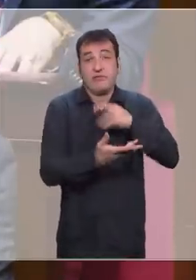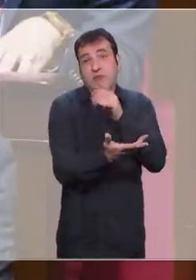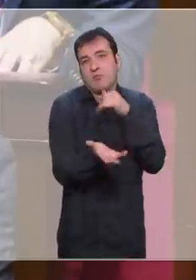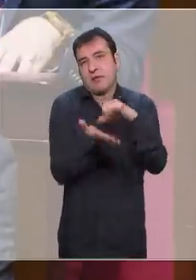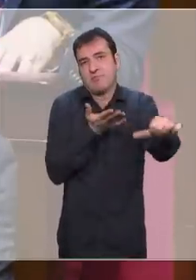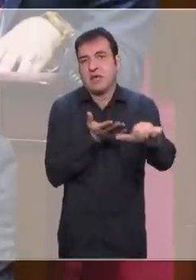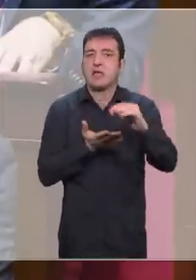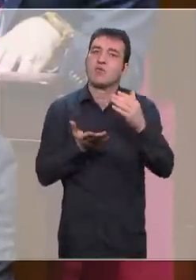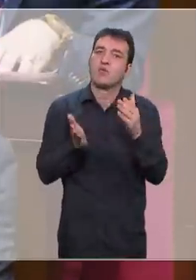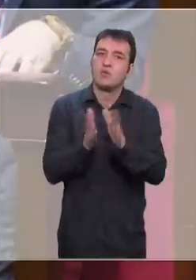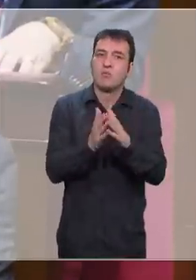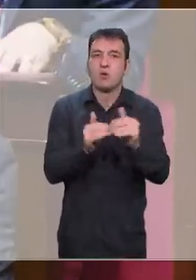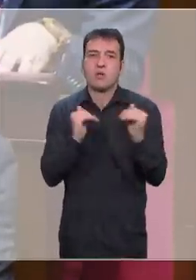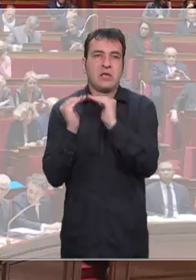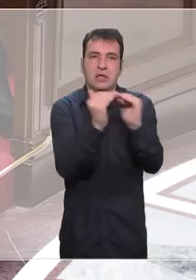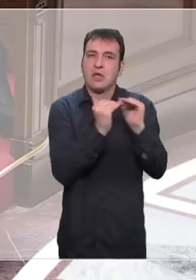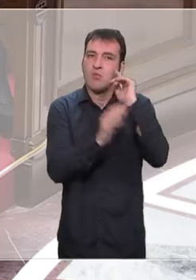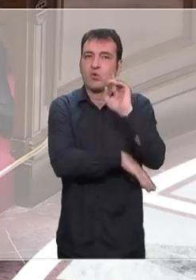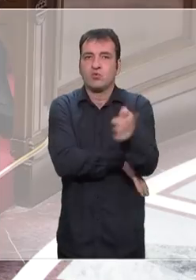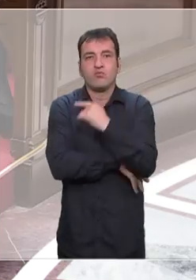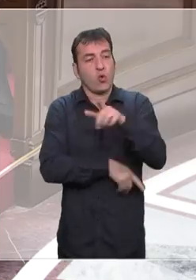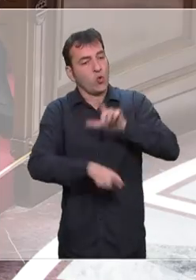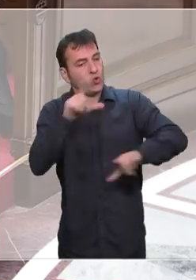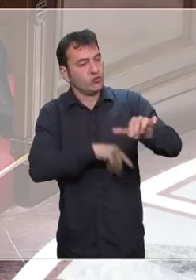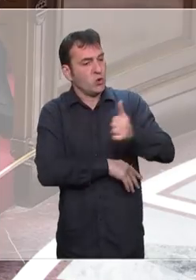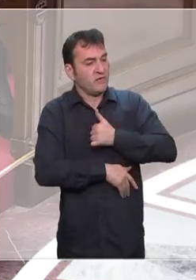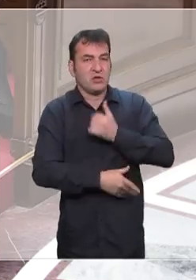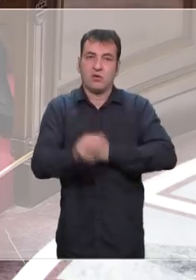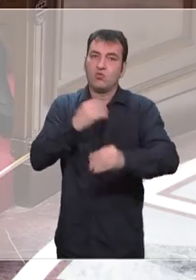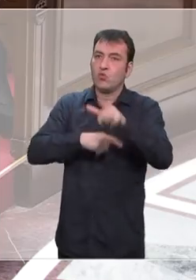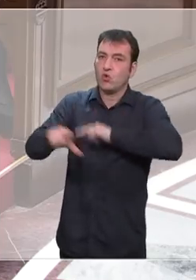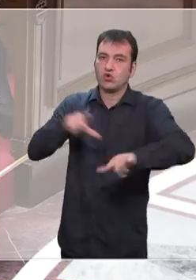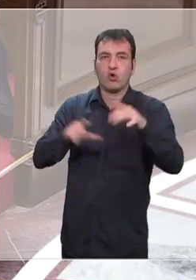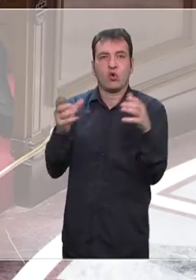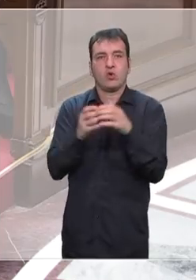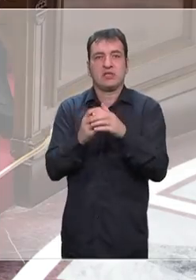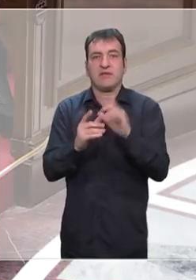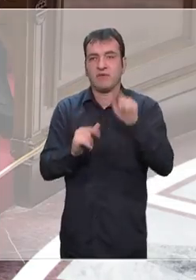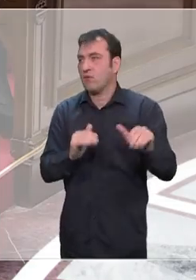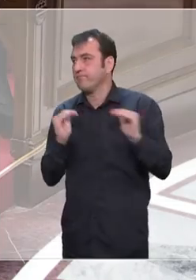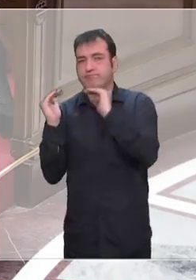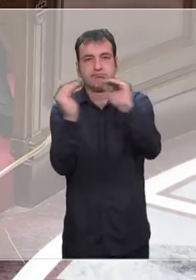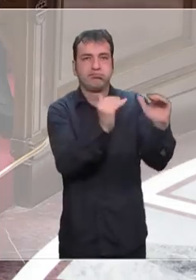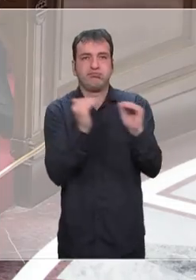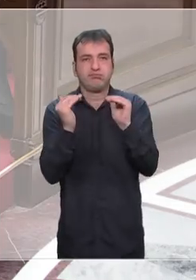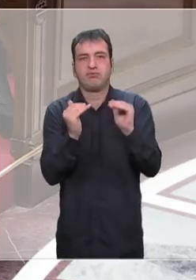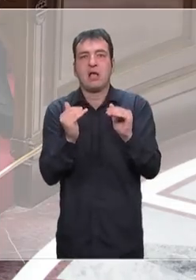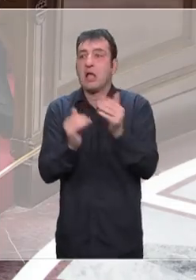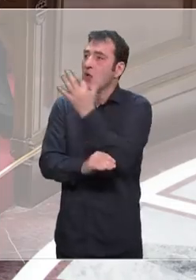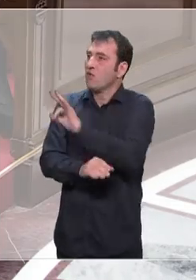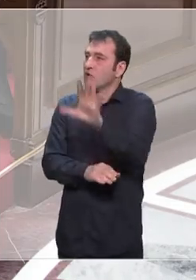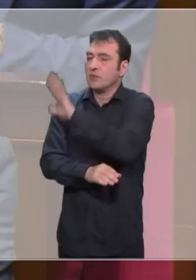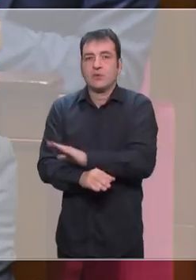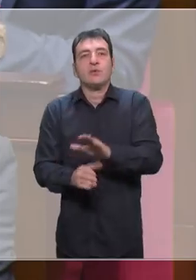tous, l'égalité entre ceux qui vivent dans un logement individuel et ceux qui vivent dans un logement collectif, l'égalité entre l'Hexagone et